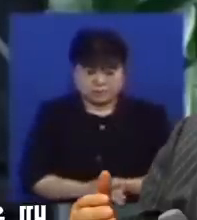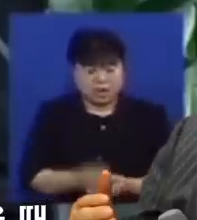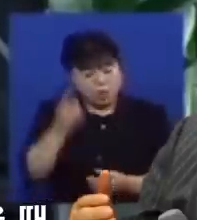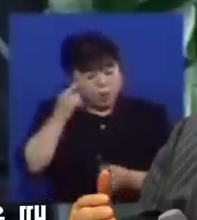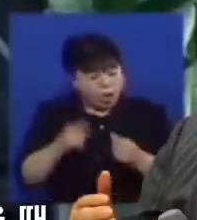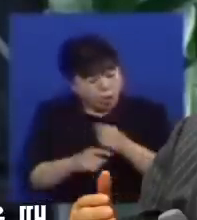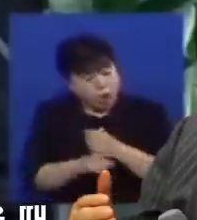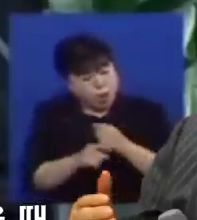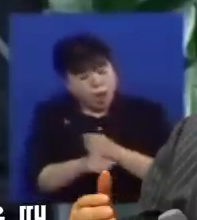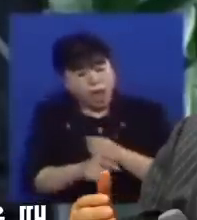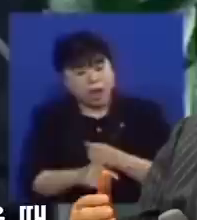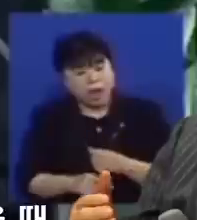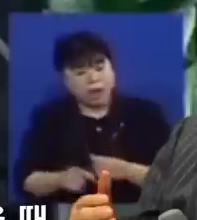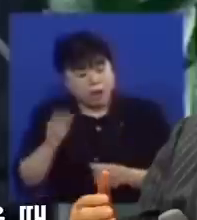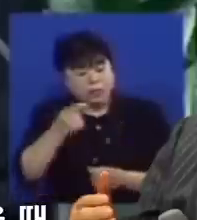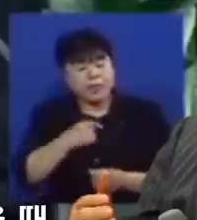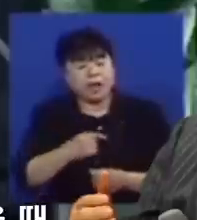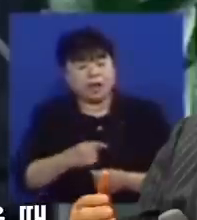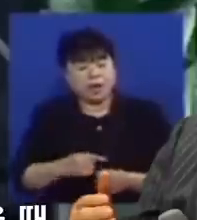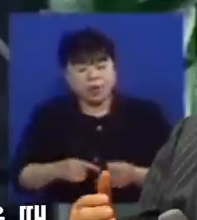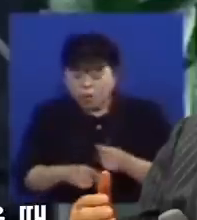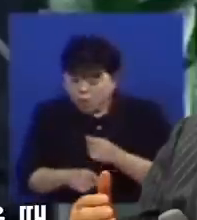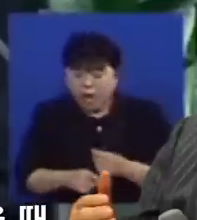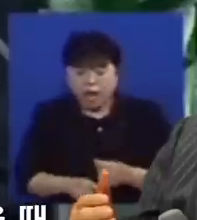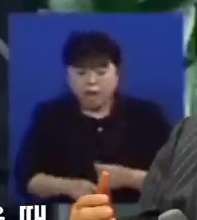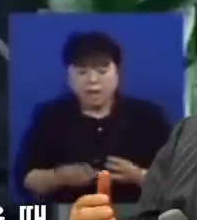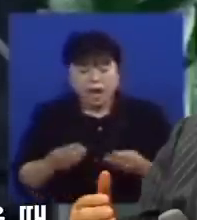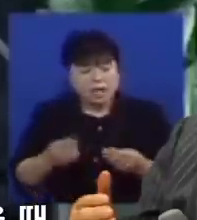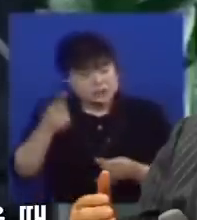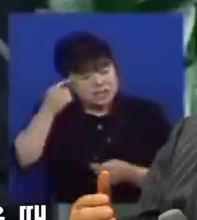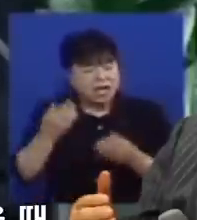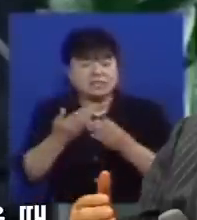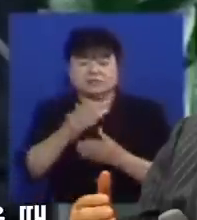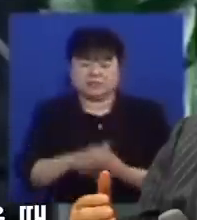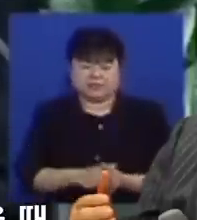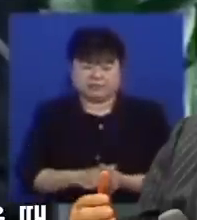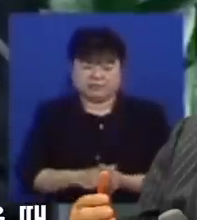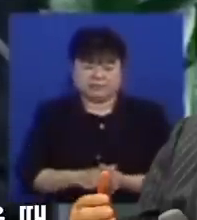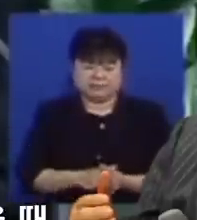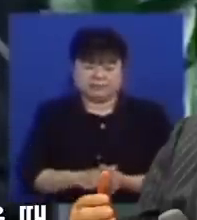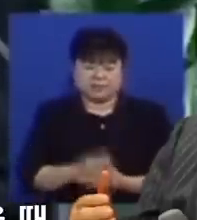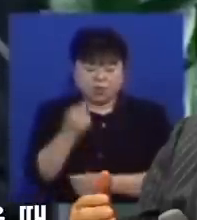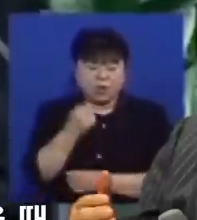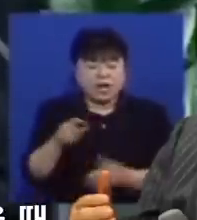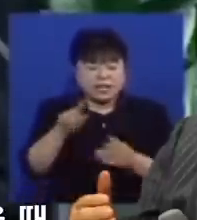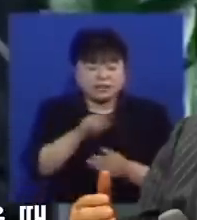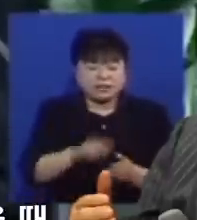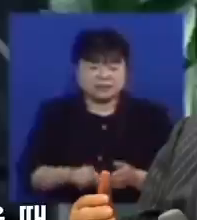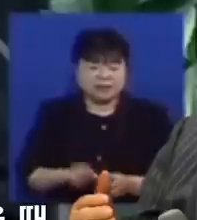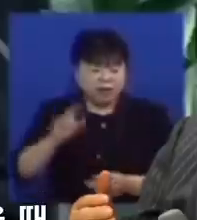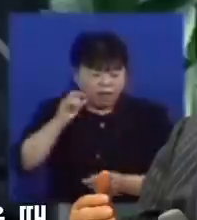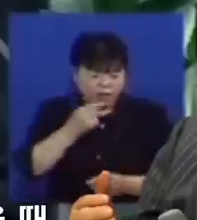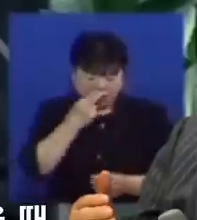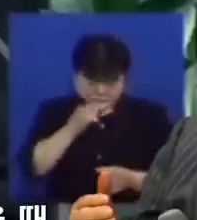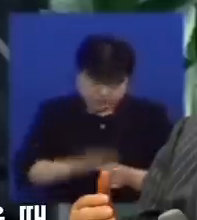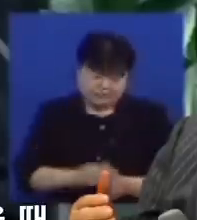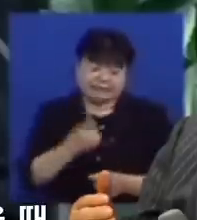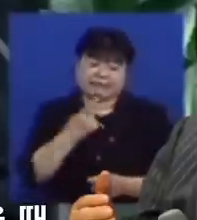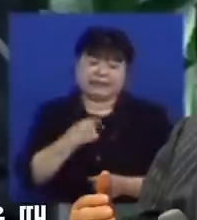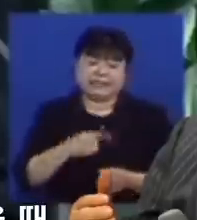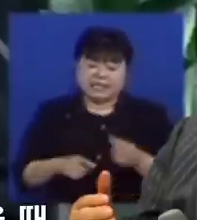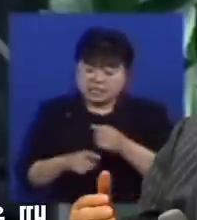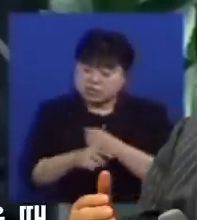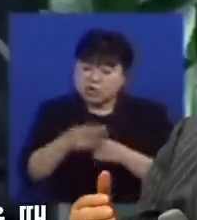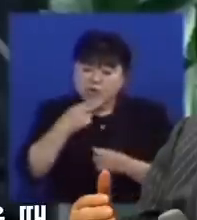왜 나를 이렇게 하느냐? 이런 심정이 안 생긴 사람 누가 있습니까? 다 생기죠. 원래 시련과 환난과 억울한 일을 당하는 것은